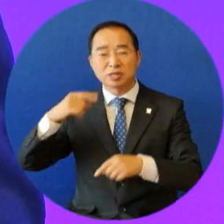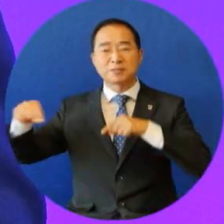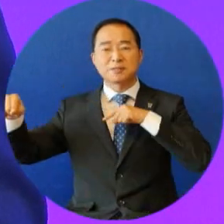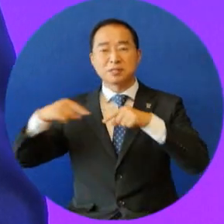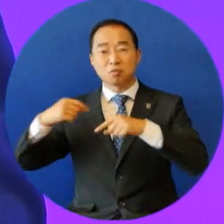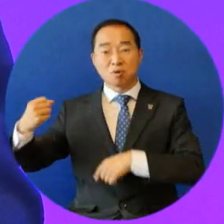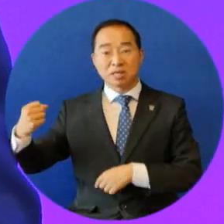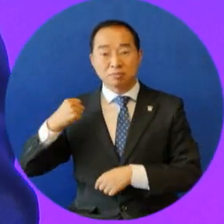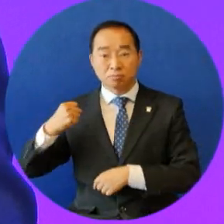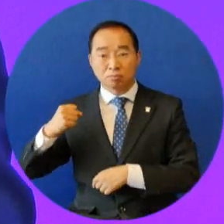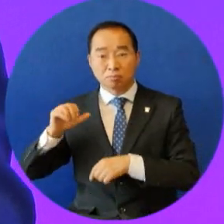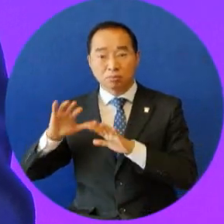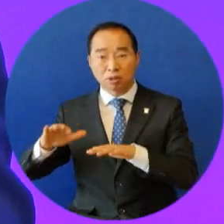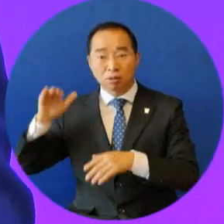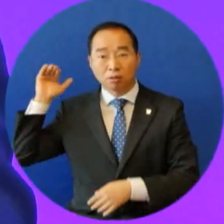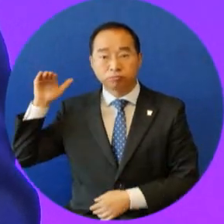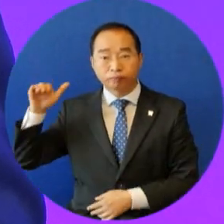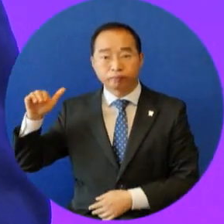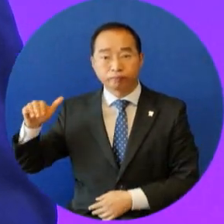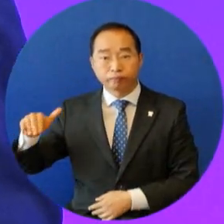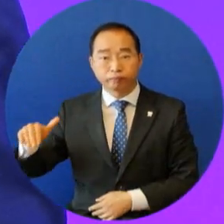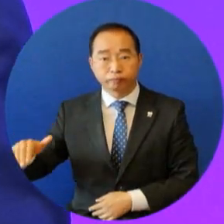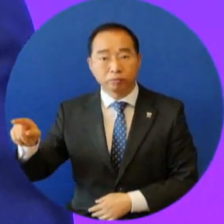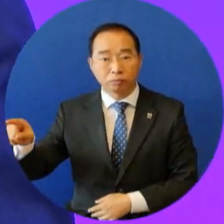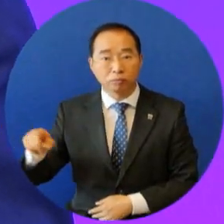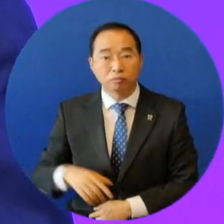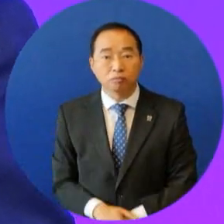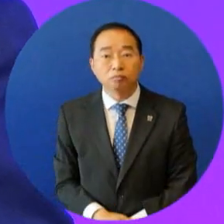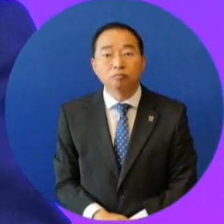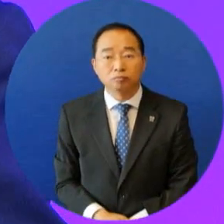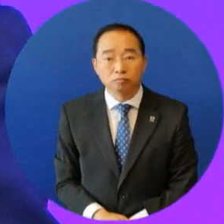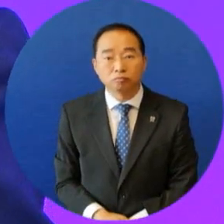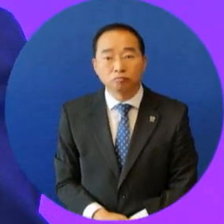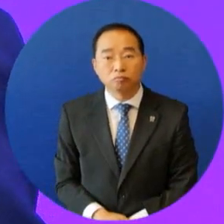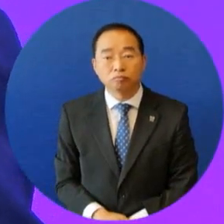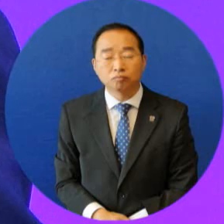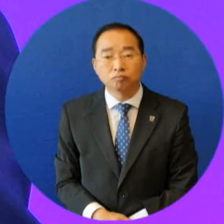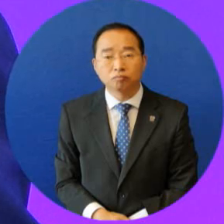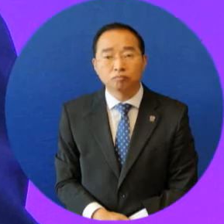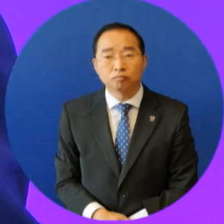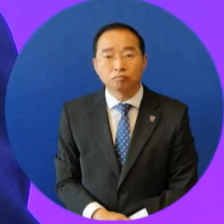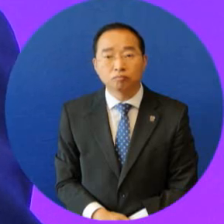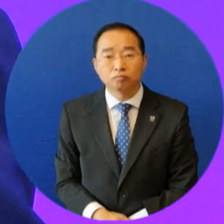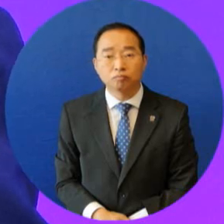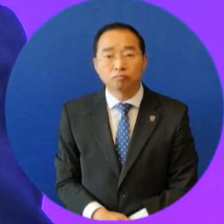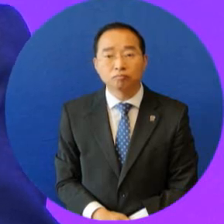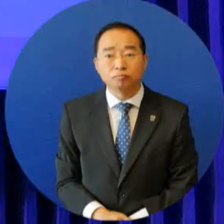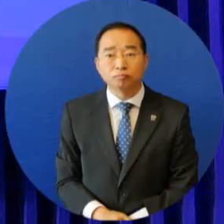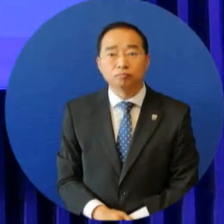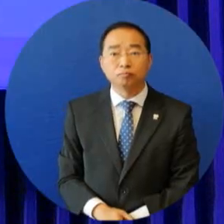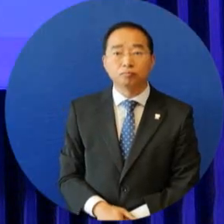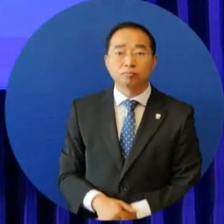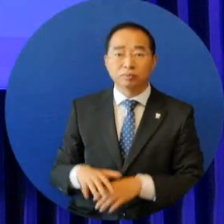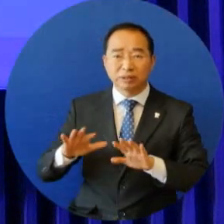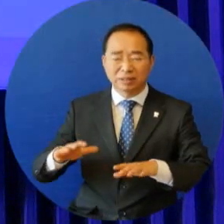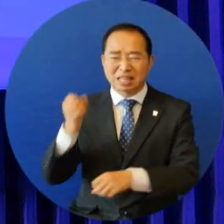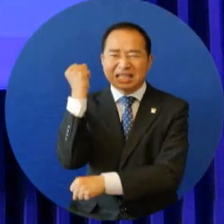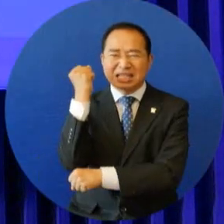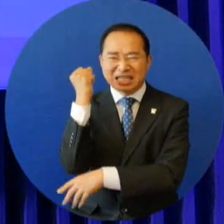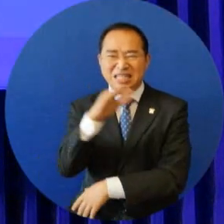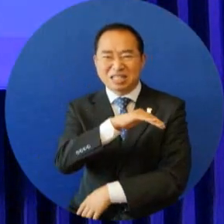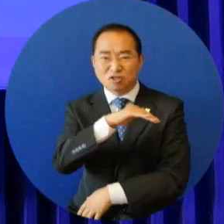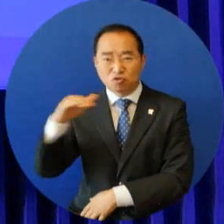리더십이, 지도력이 급격히 하강하고 있다는 걸 얘기하면서